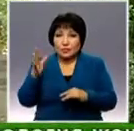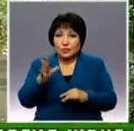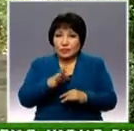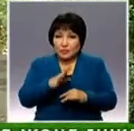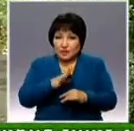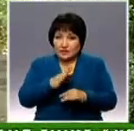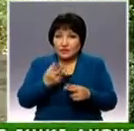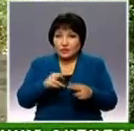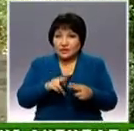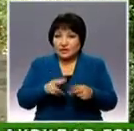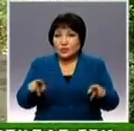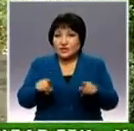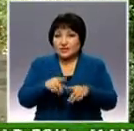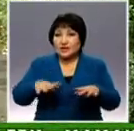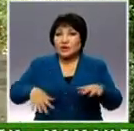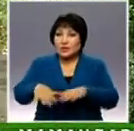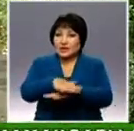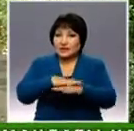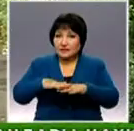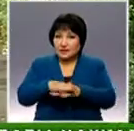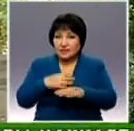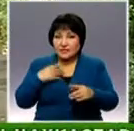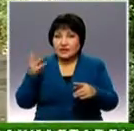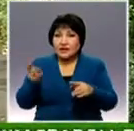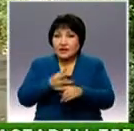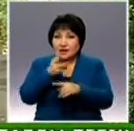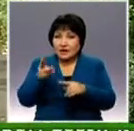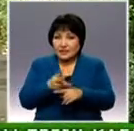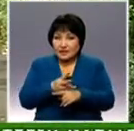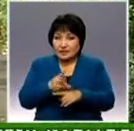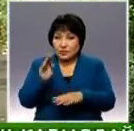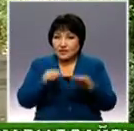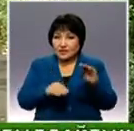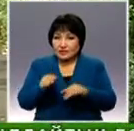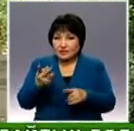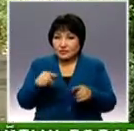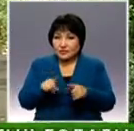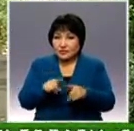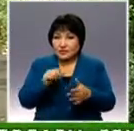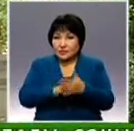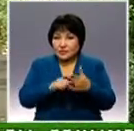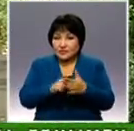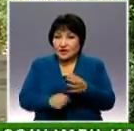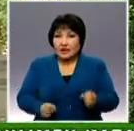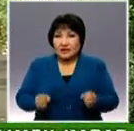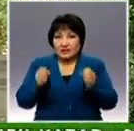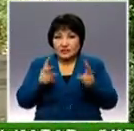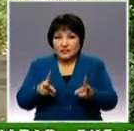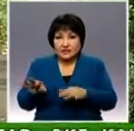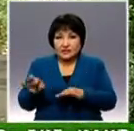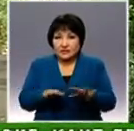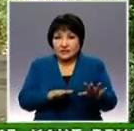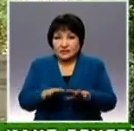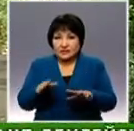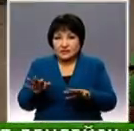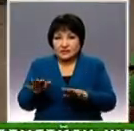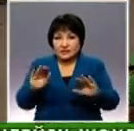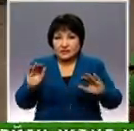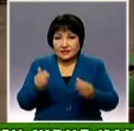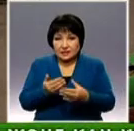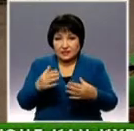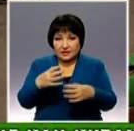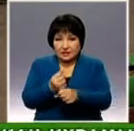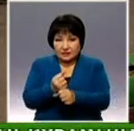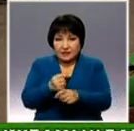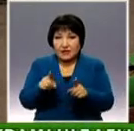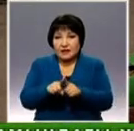осындай аулаларда біз камераны орналастырдық. Сол себептен қылмыстық іс-әрекеттер азайып жатыр.